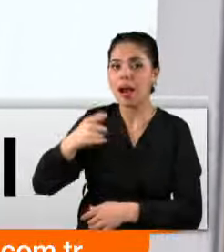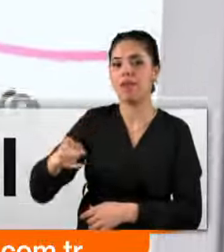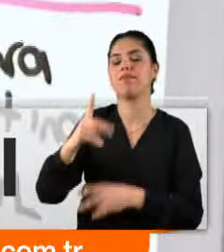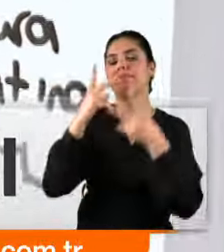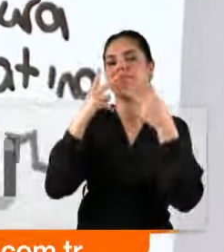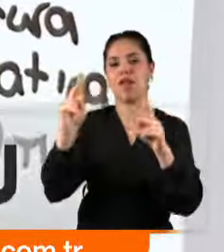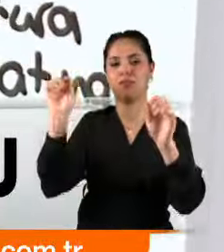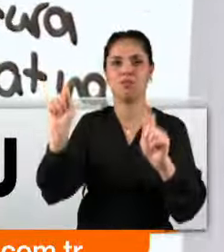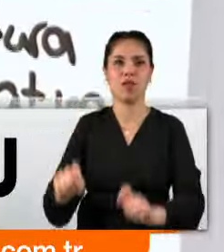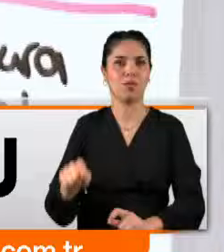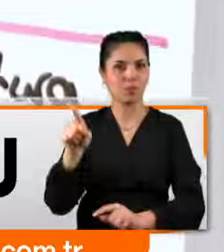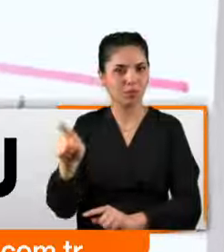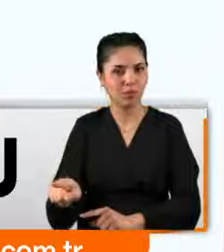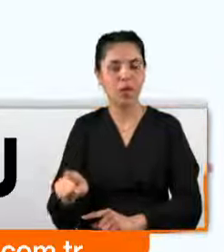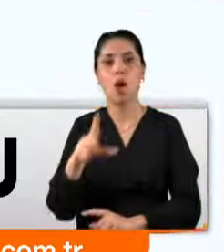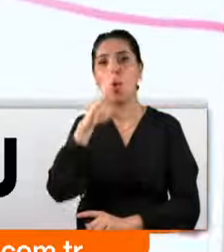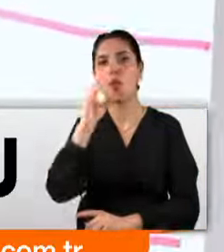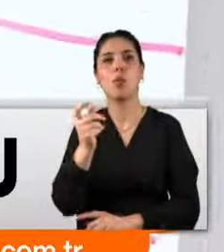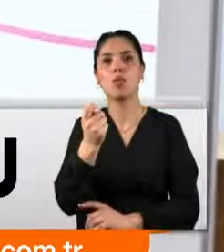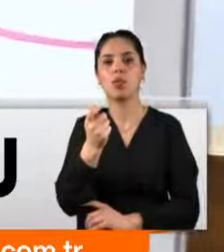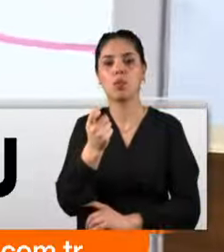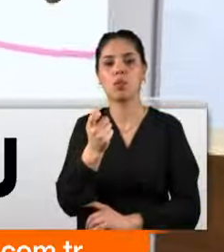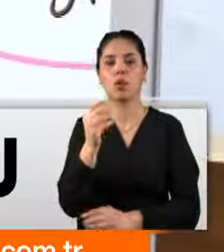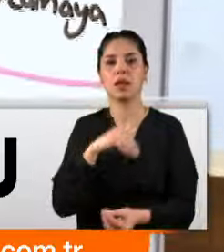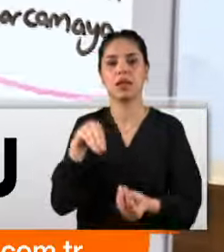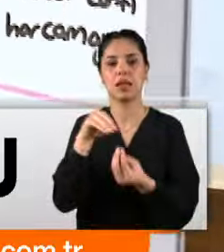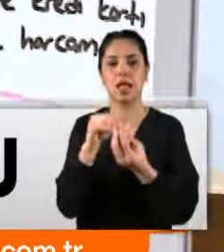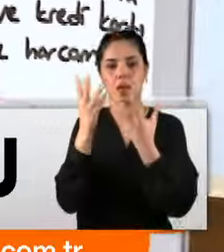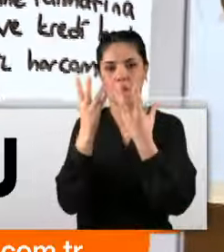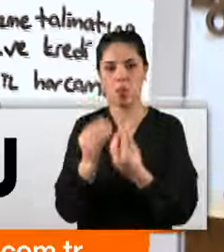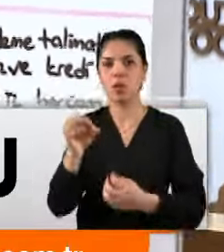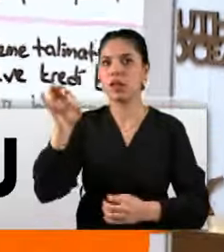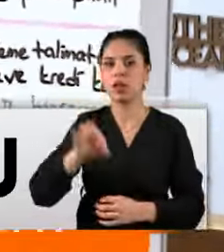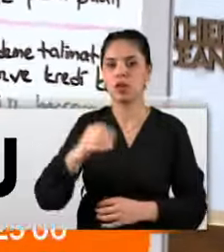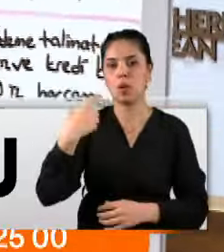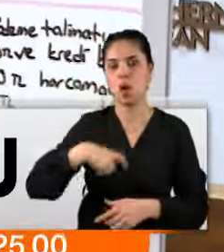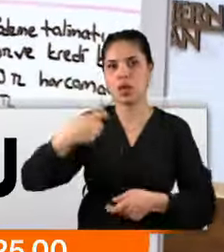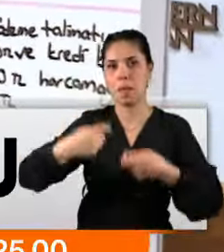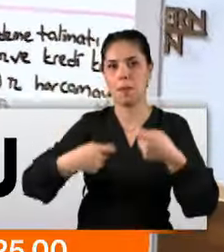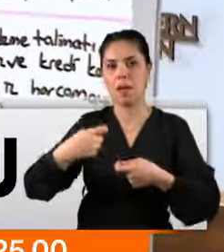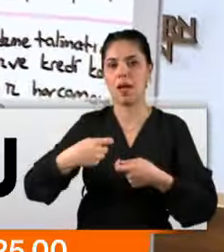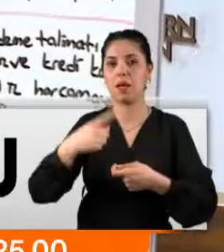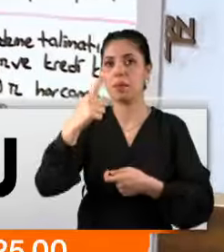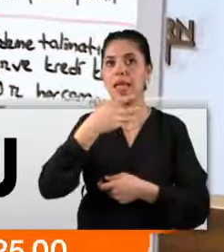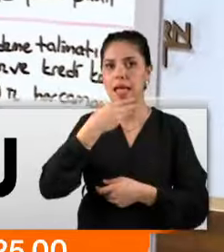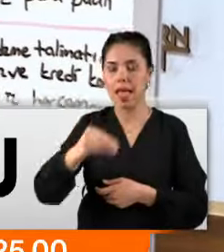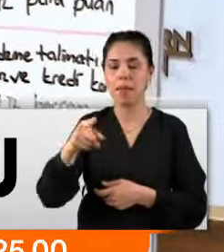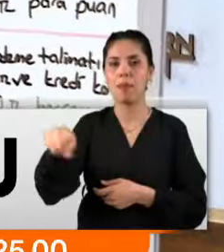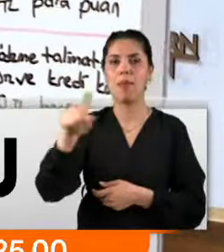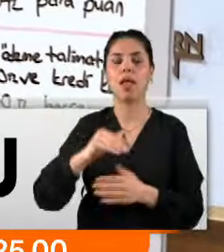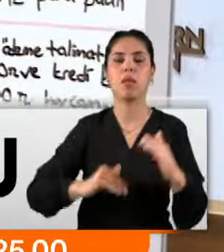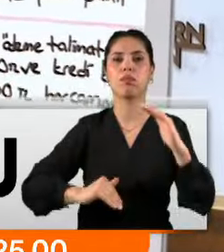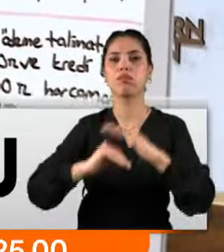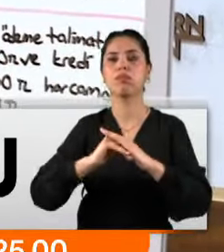beklenen hamle geldi ve promosyon tutarlarına zam yapıldı. Şu anda bir özel bankada bir emekliye ödenecek en